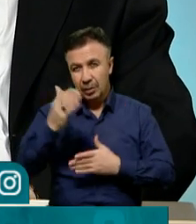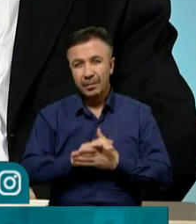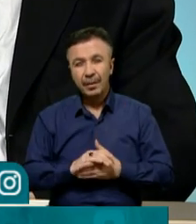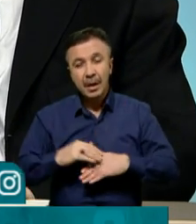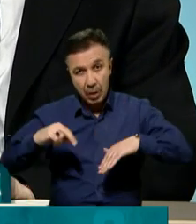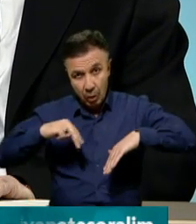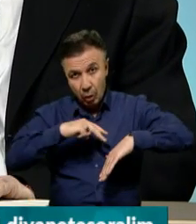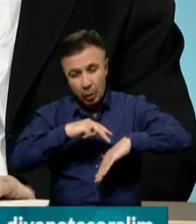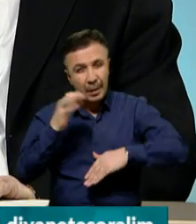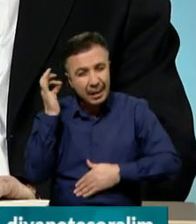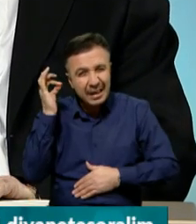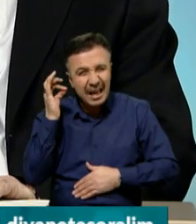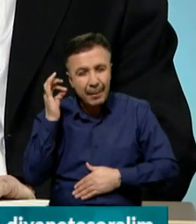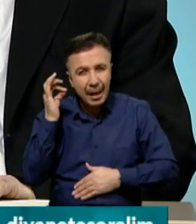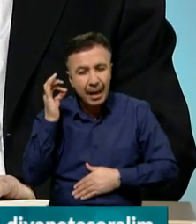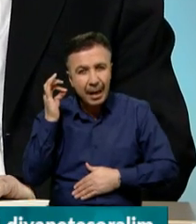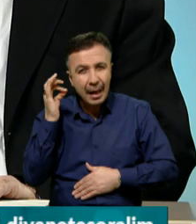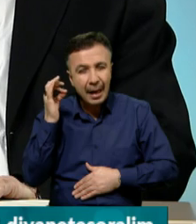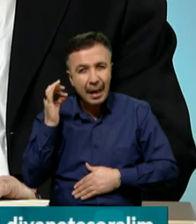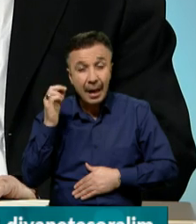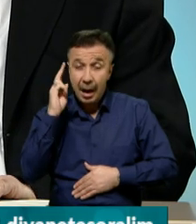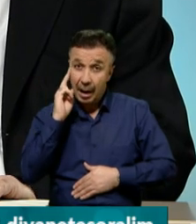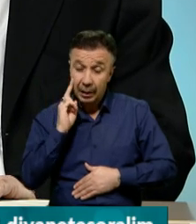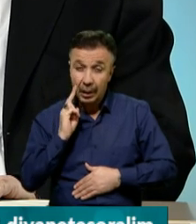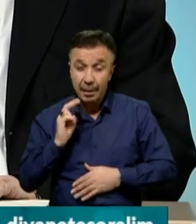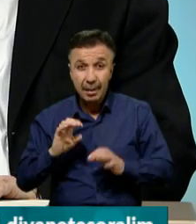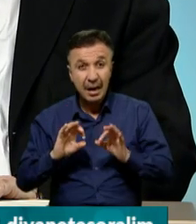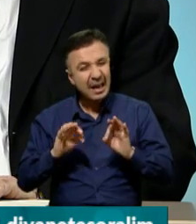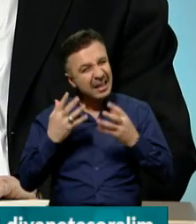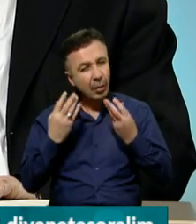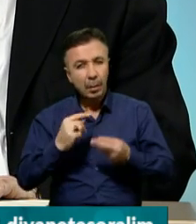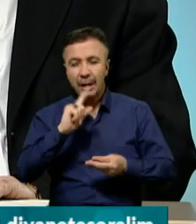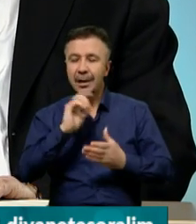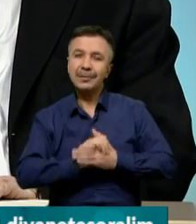dinleme adabı nasıl olmalı? Hutbe nasıl şimdi dinlenilir? Bunu sorsak hocam.